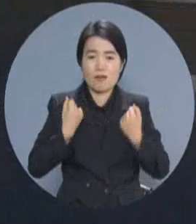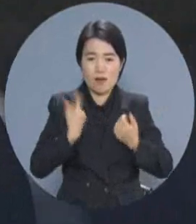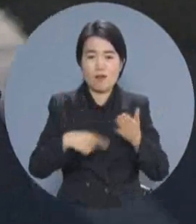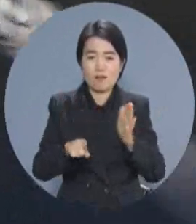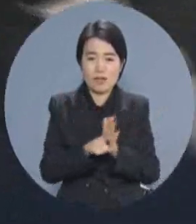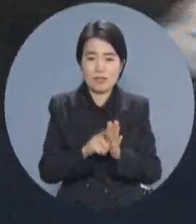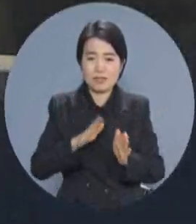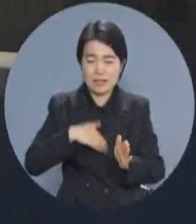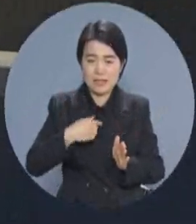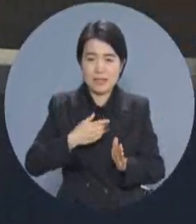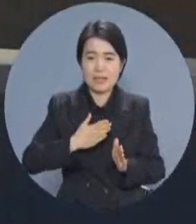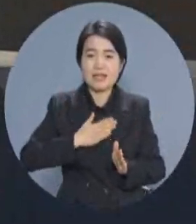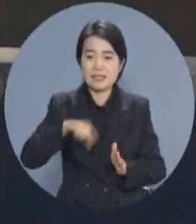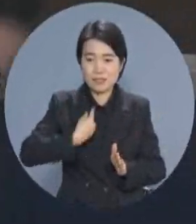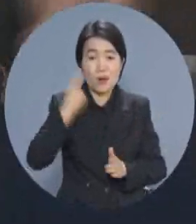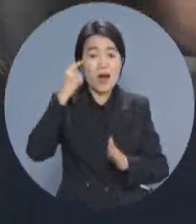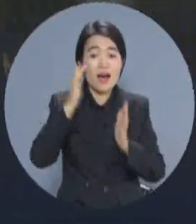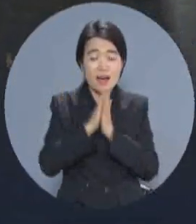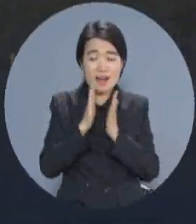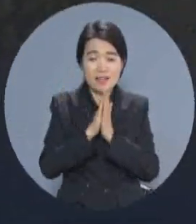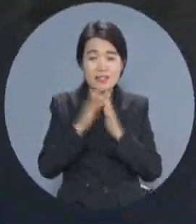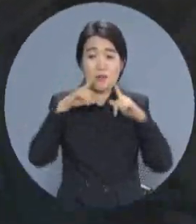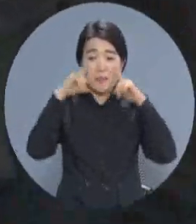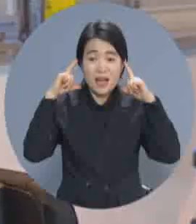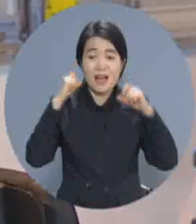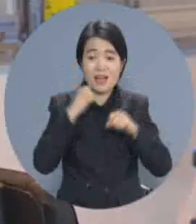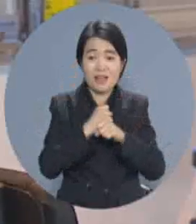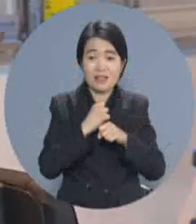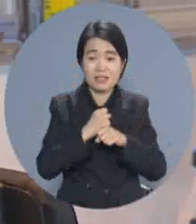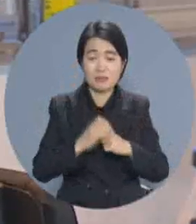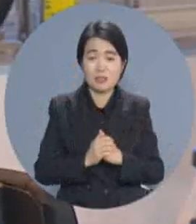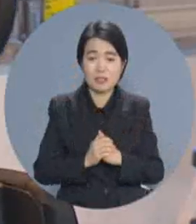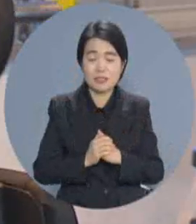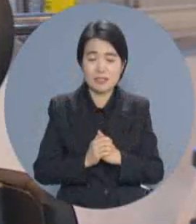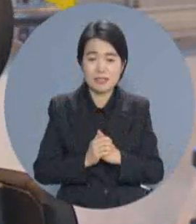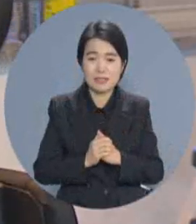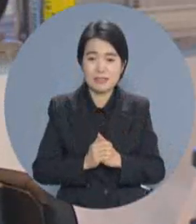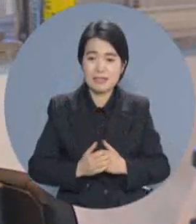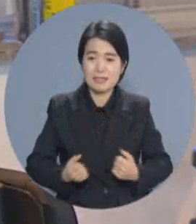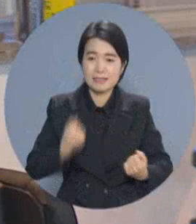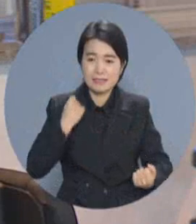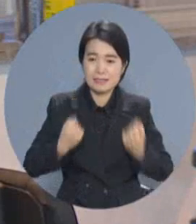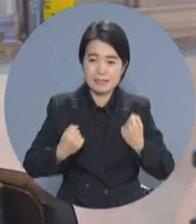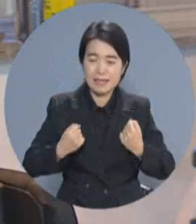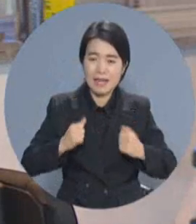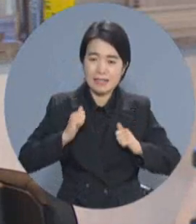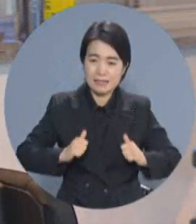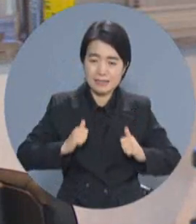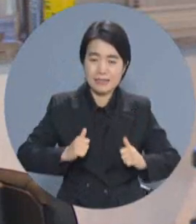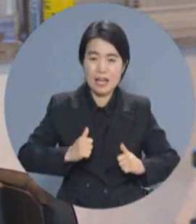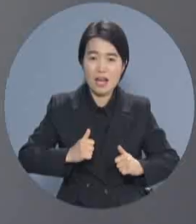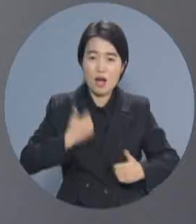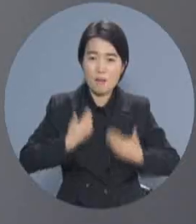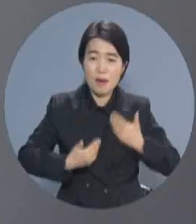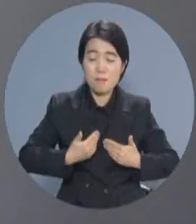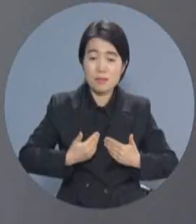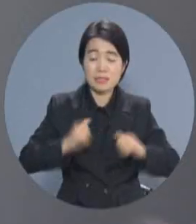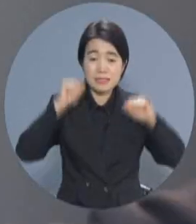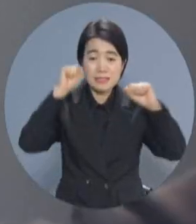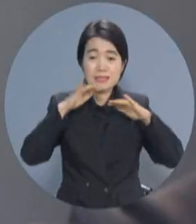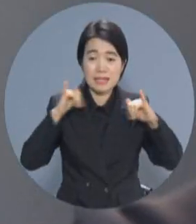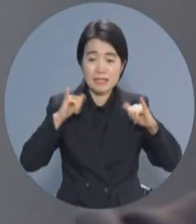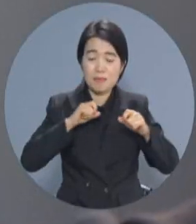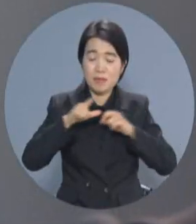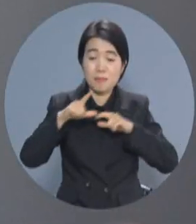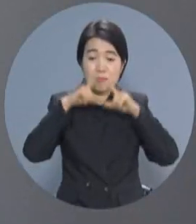건강을 위해서 내 자신이 알아서 차고 댕기고. 들어올리고 달리느라 숨가쁜 헬스장 이용자들도 대부분